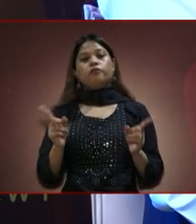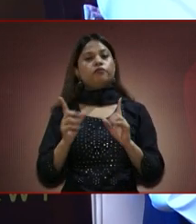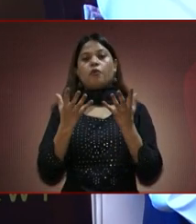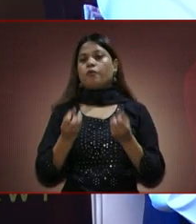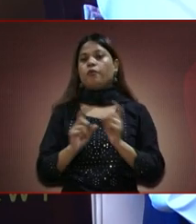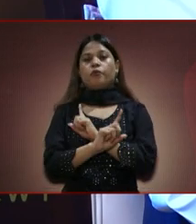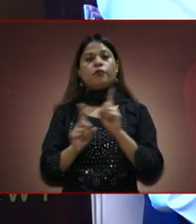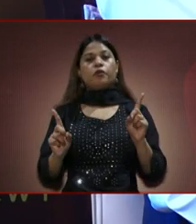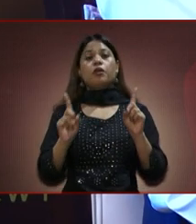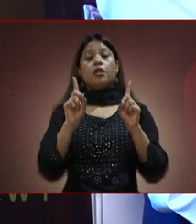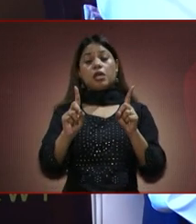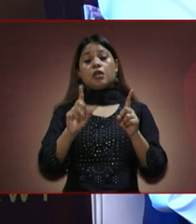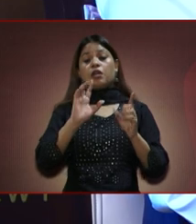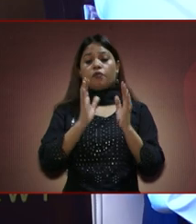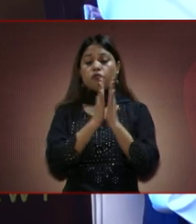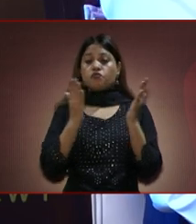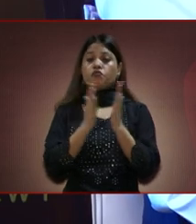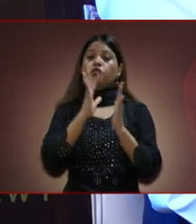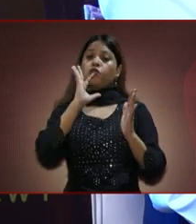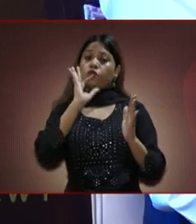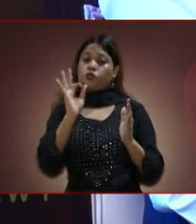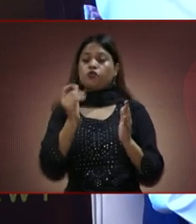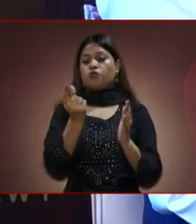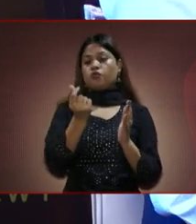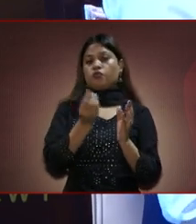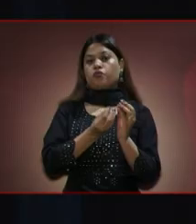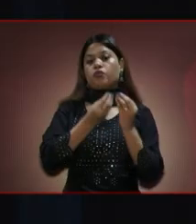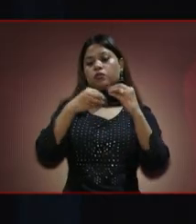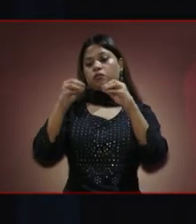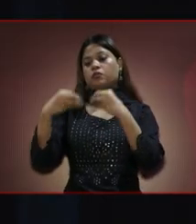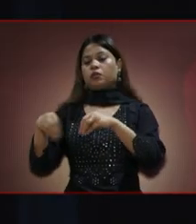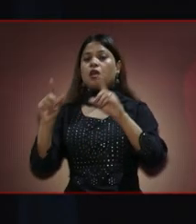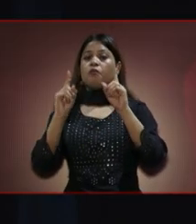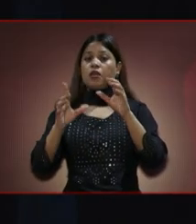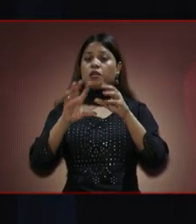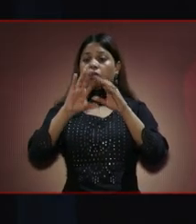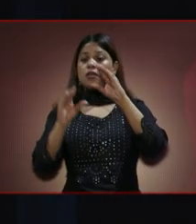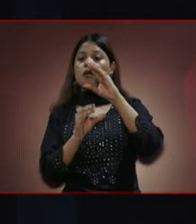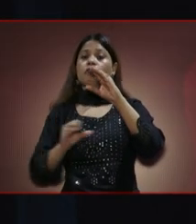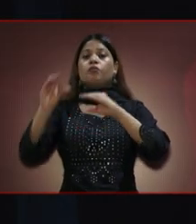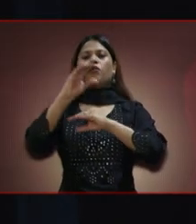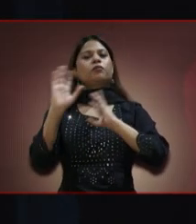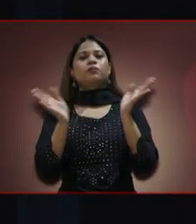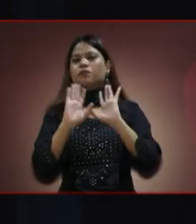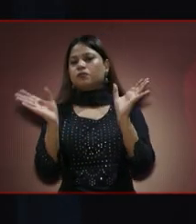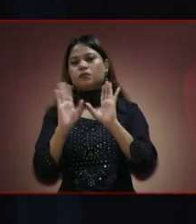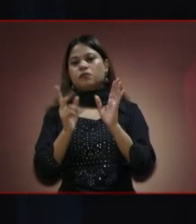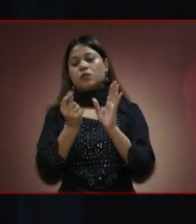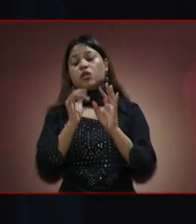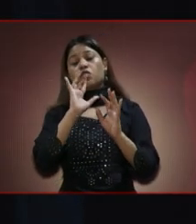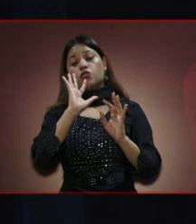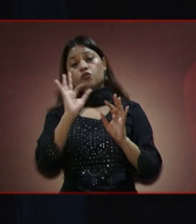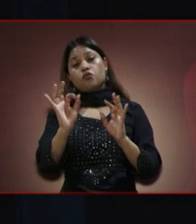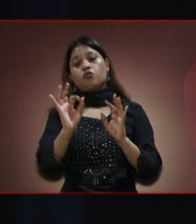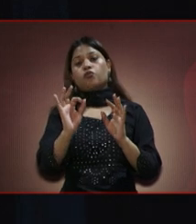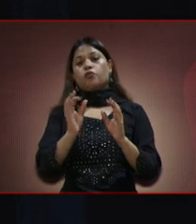पक्का पुख्ता व्यवस्था कर ले, ये हमारी अपेक्षा रहेगा। और आने वाले दिनों में हमारी देश की बच्चों